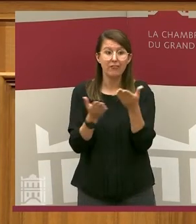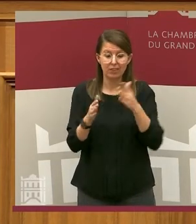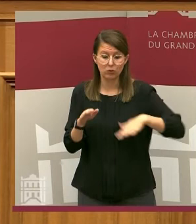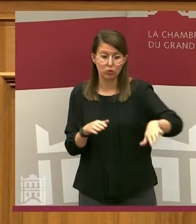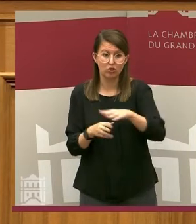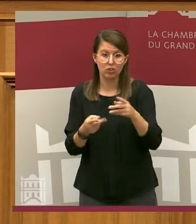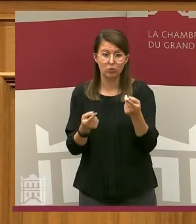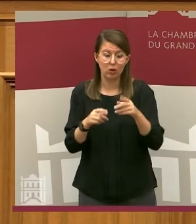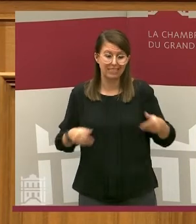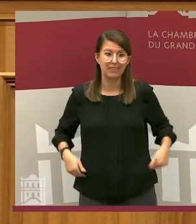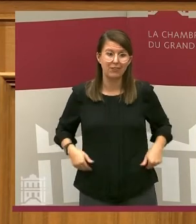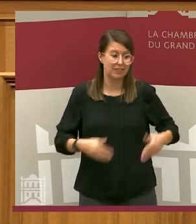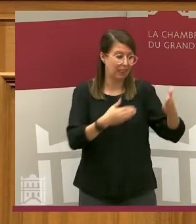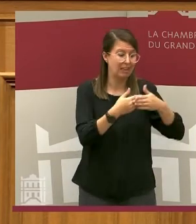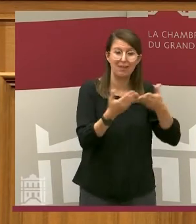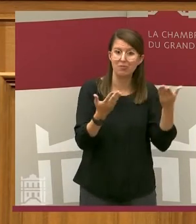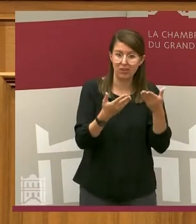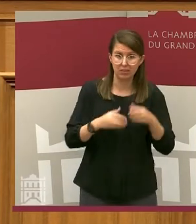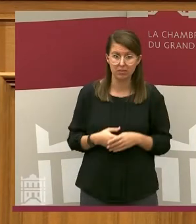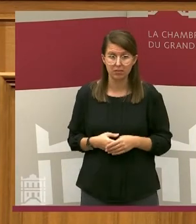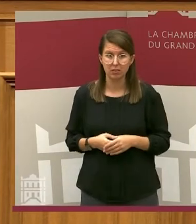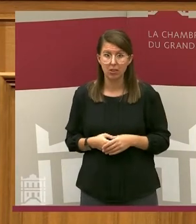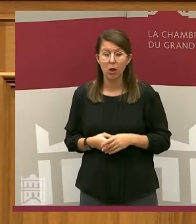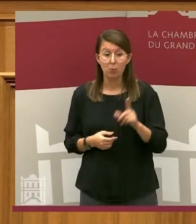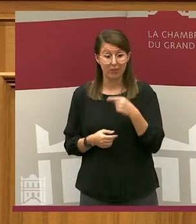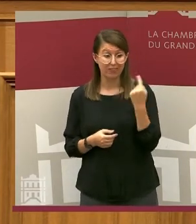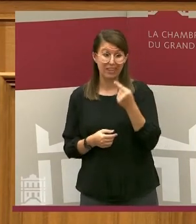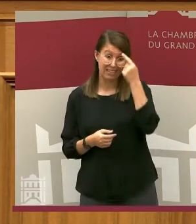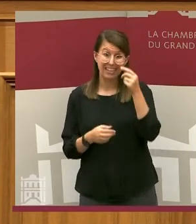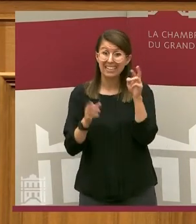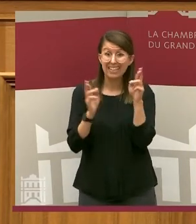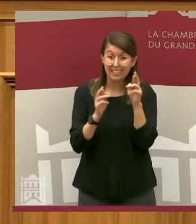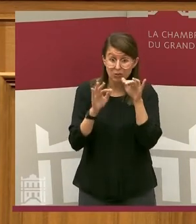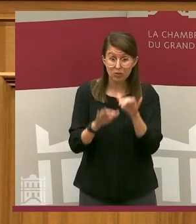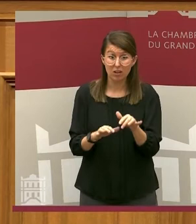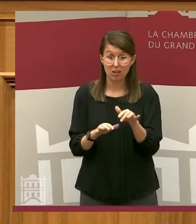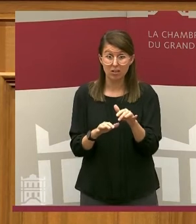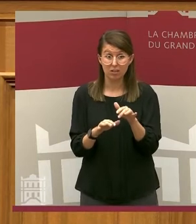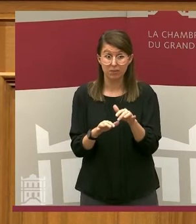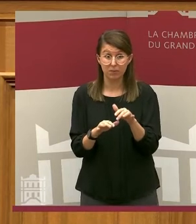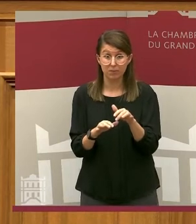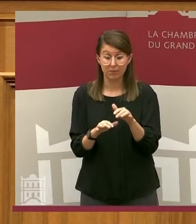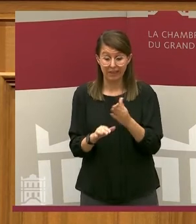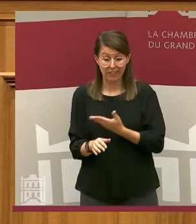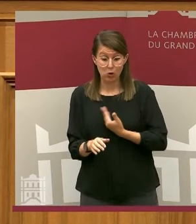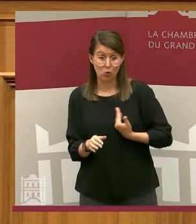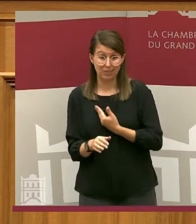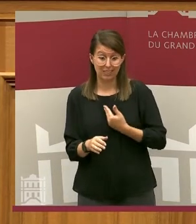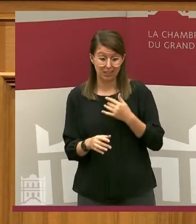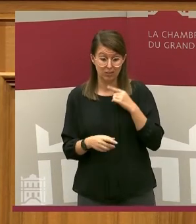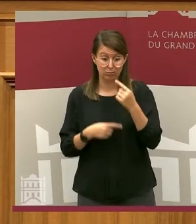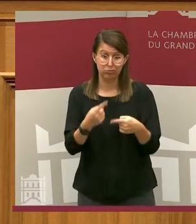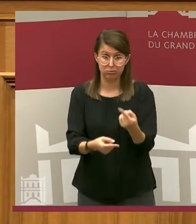Grundstück leihen. Da riskieren wir an Eisen an, dann halt rum an die Unsicherheit zu geraten.